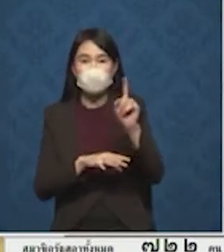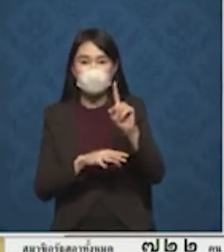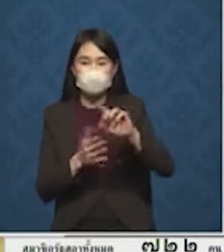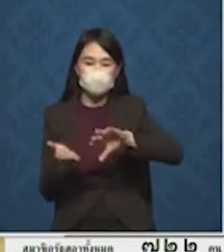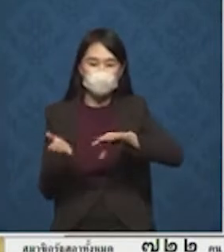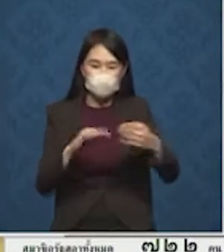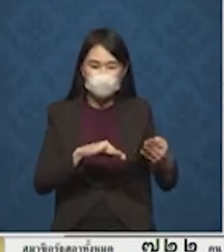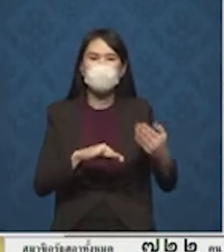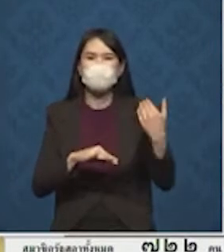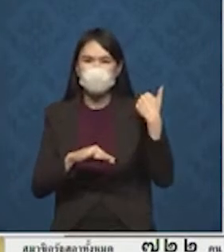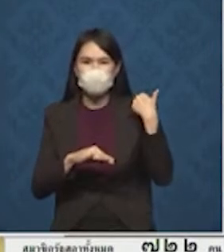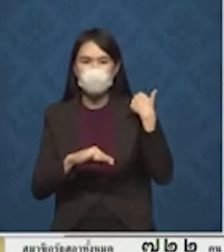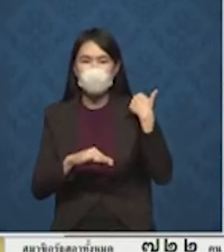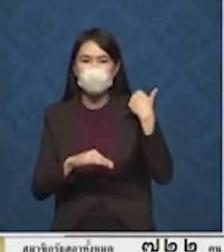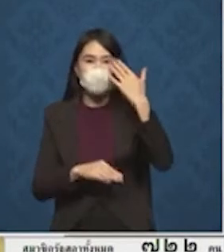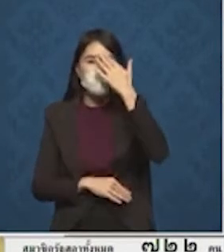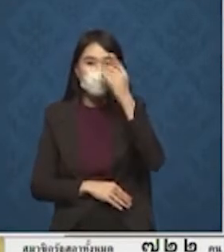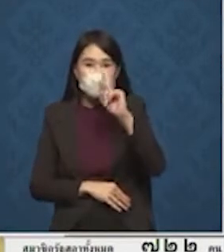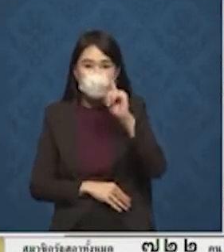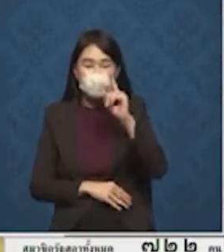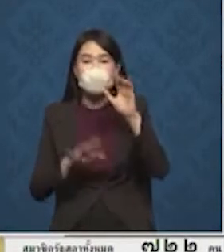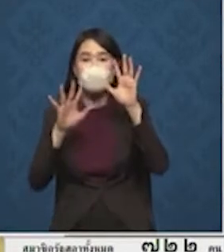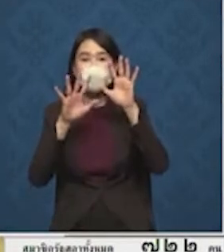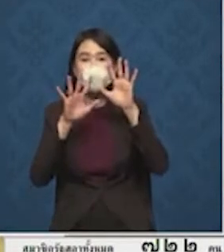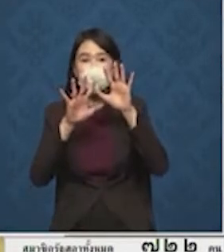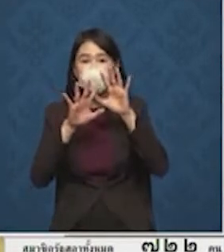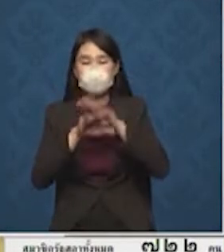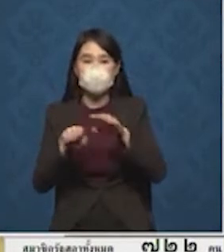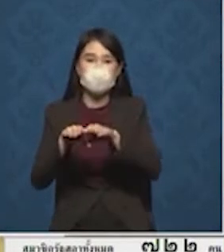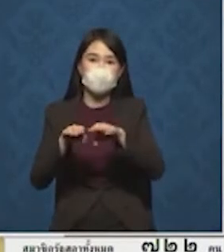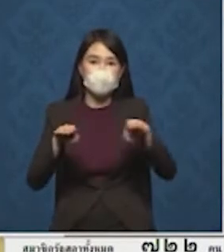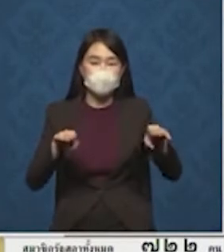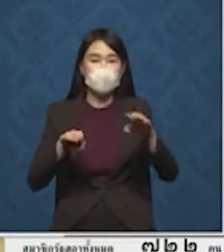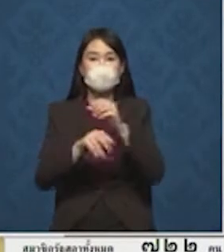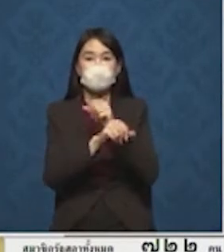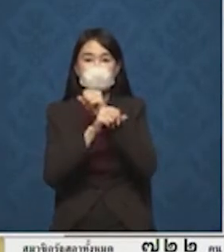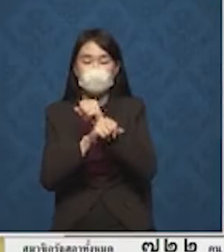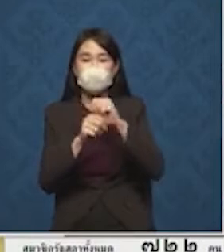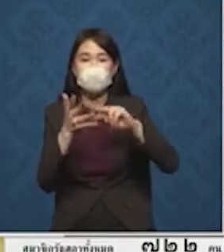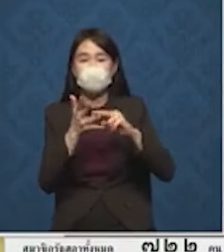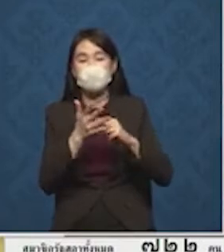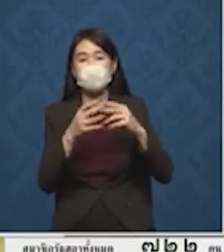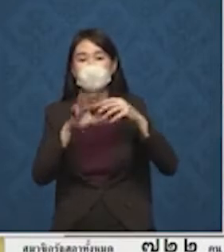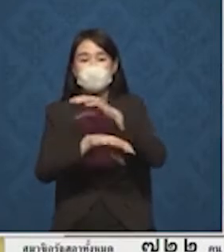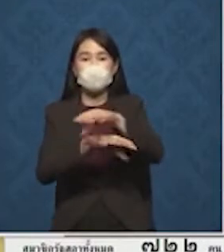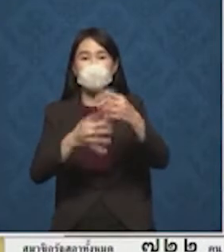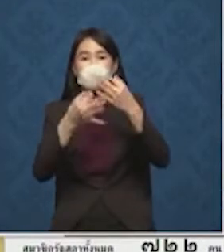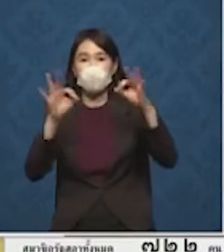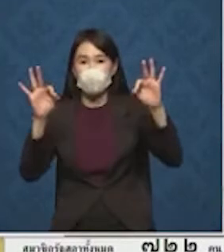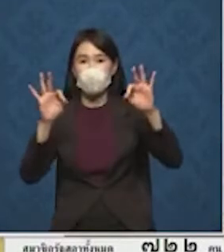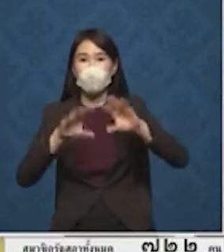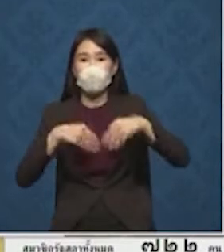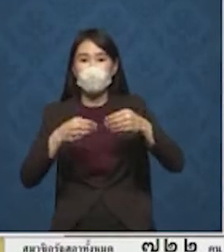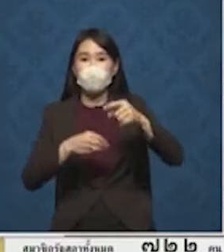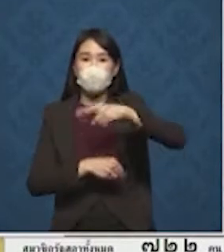การเมืองเพราะไม่ใช่เป็นเครื่องมือที่เป็นมาตรการเสริมสร้างฟรรมอสลักษเพื่อก